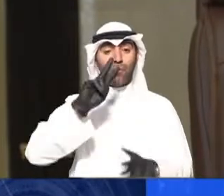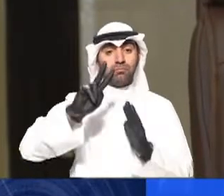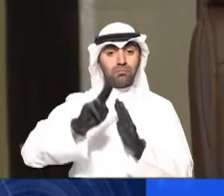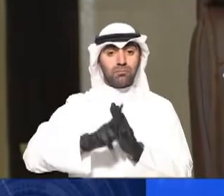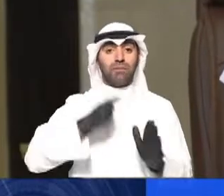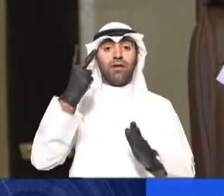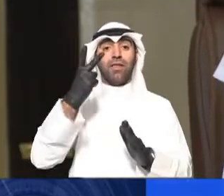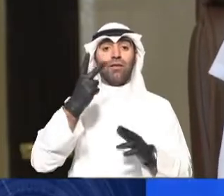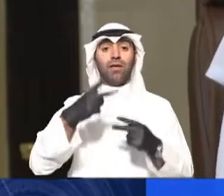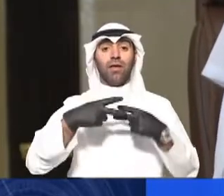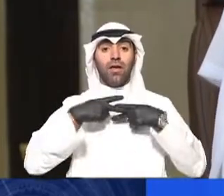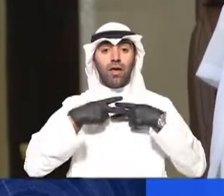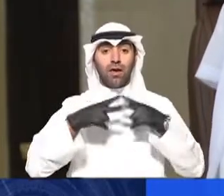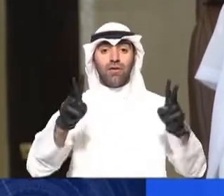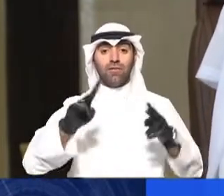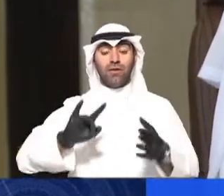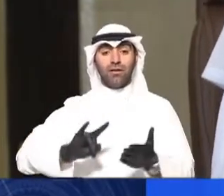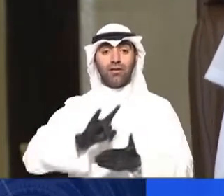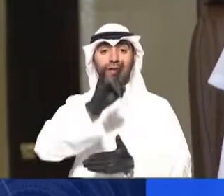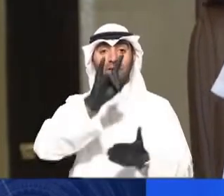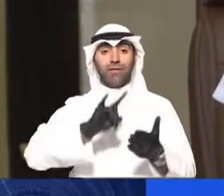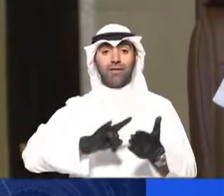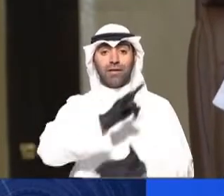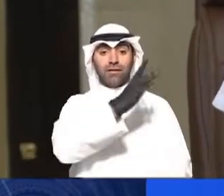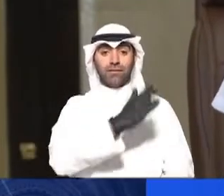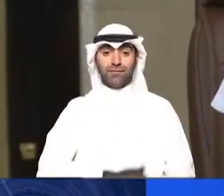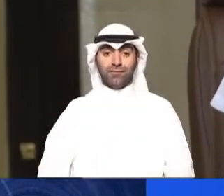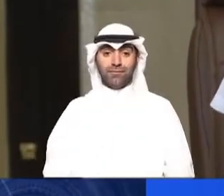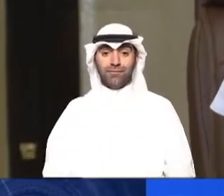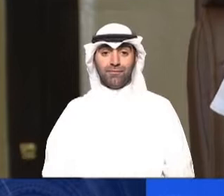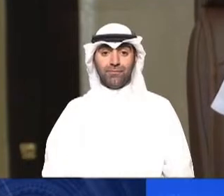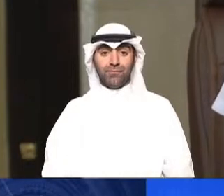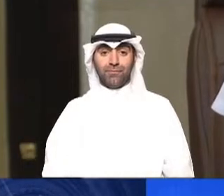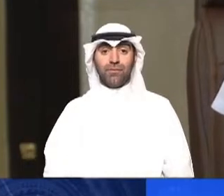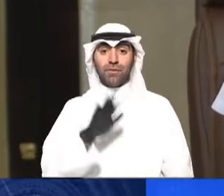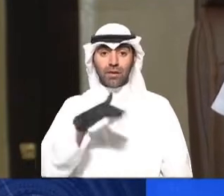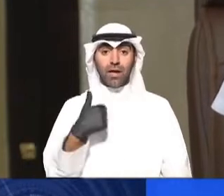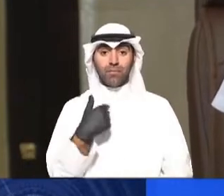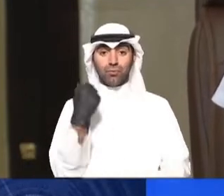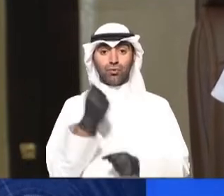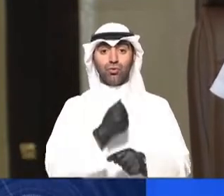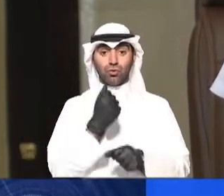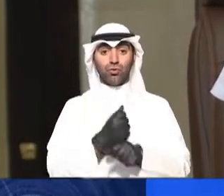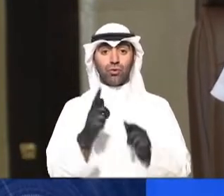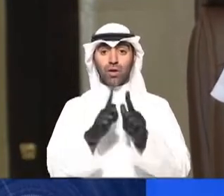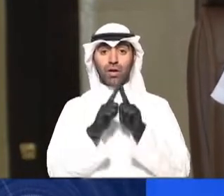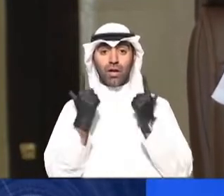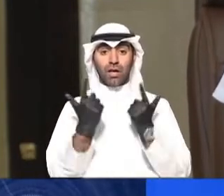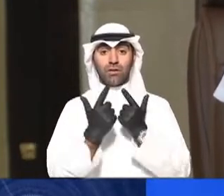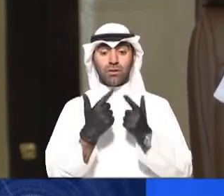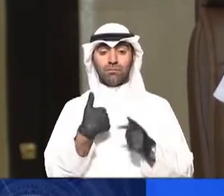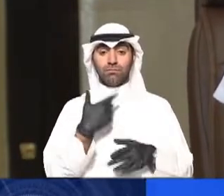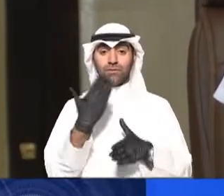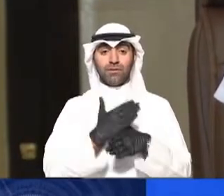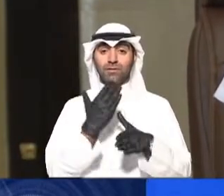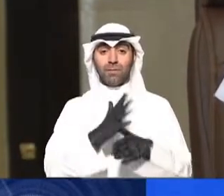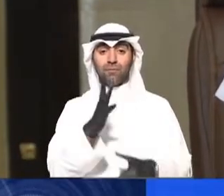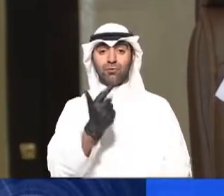التجارية للنقل الجوي. الهدف من اللجنة العليا لإعادة التشغيل